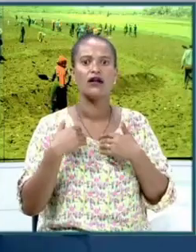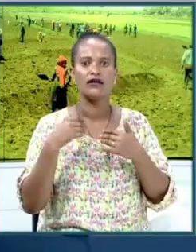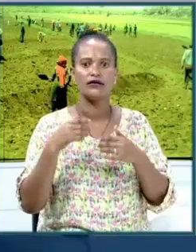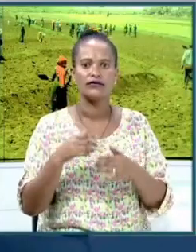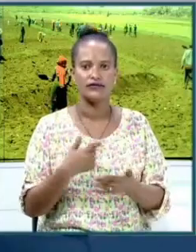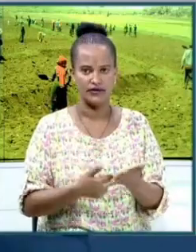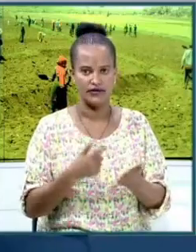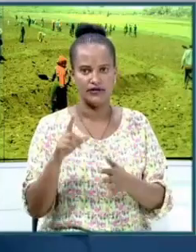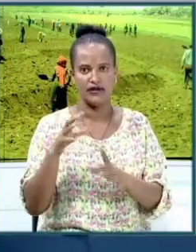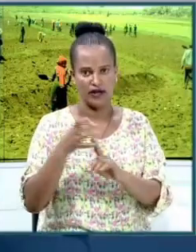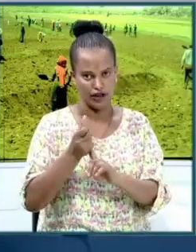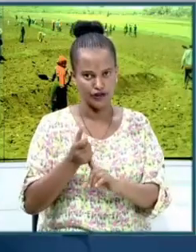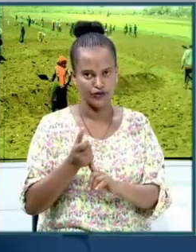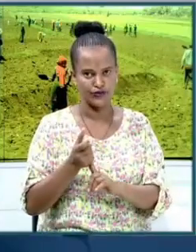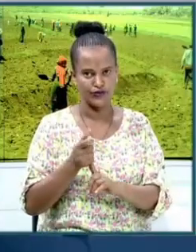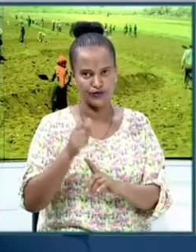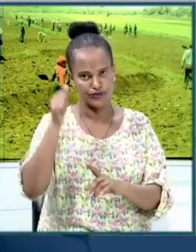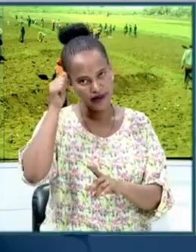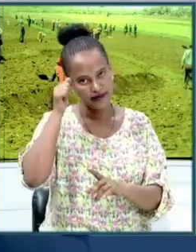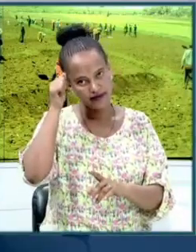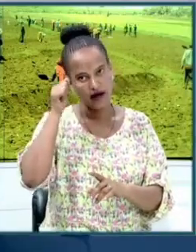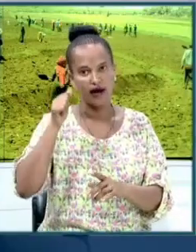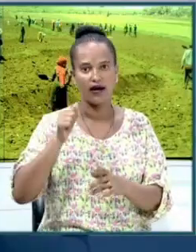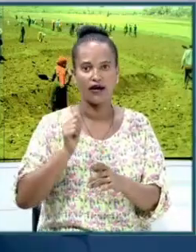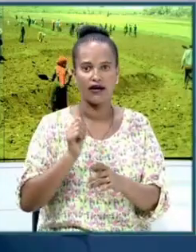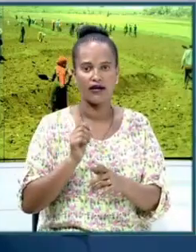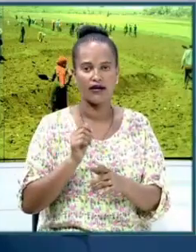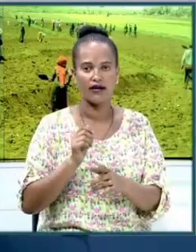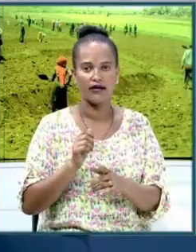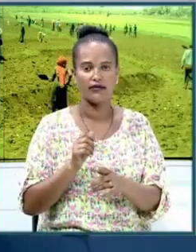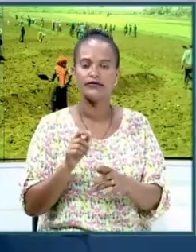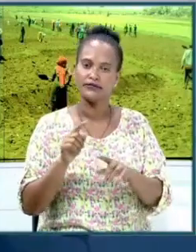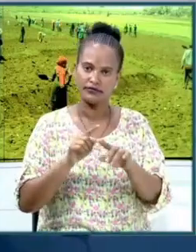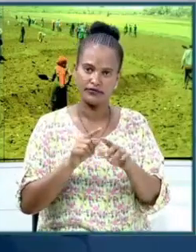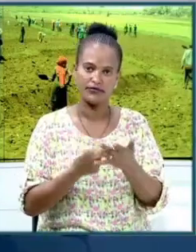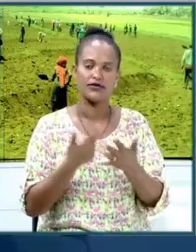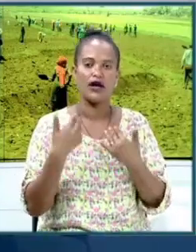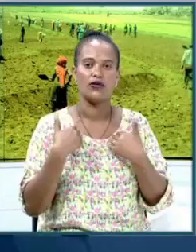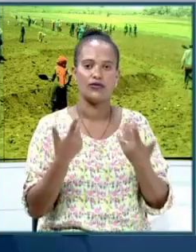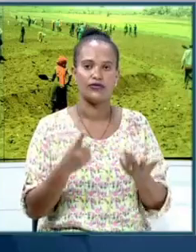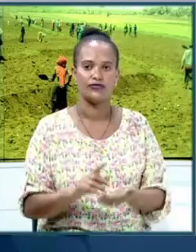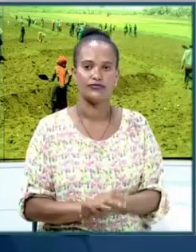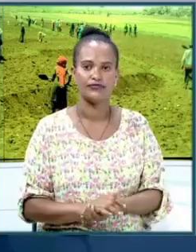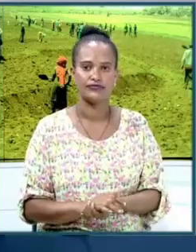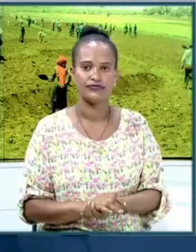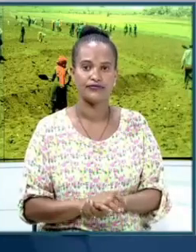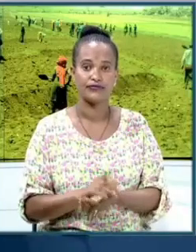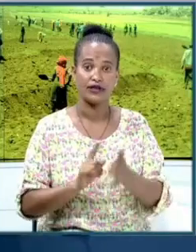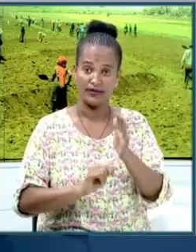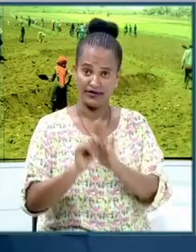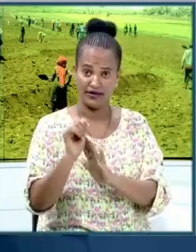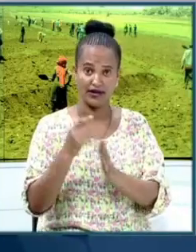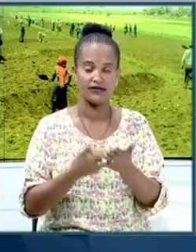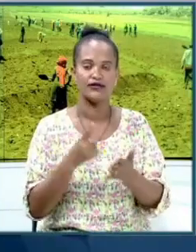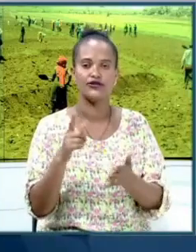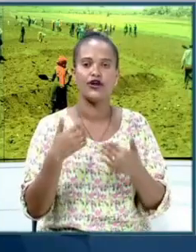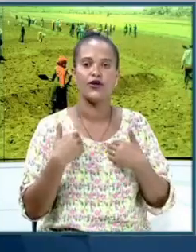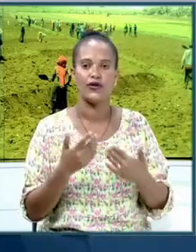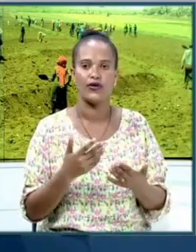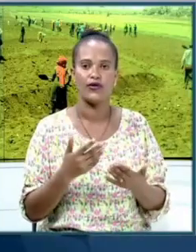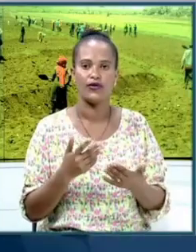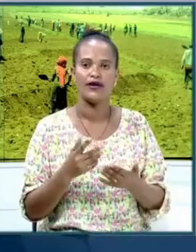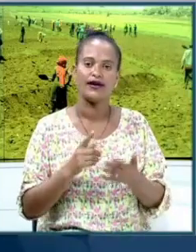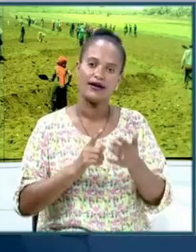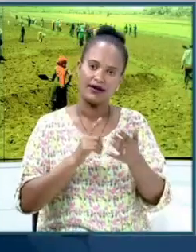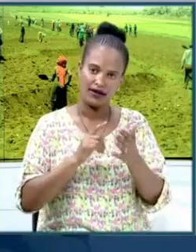ኣሎ። ብኤርትራ እውን ፀላእቲ ይውፁ እዩ። እዛ ናይ ምዕራብ ትግራይ ግን ብሕገ መንግስቲ ናይ